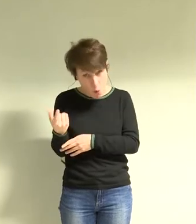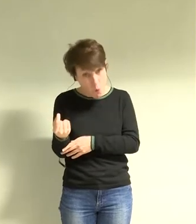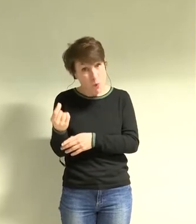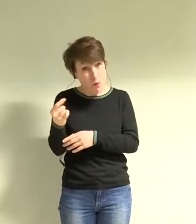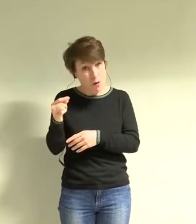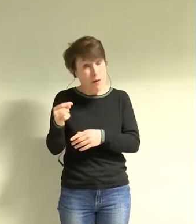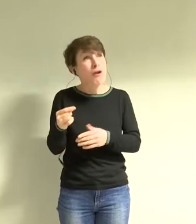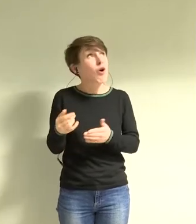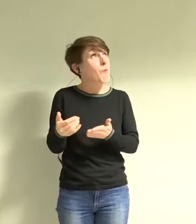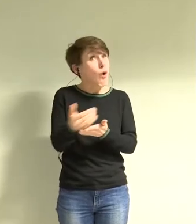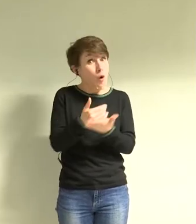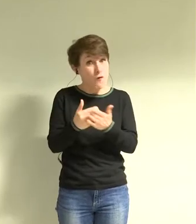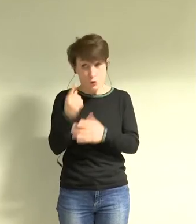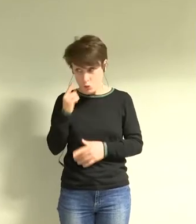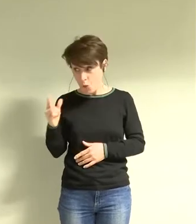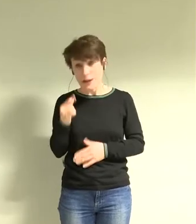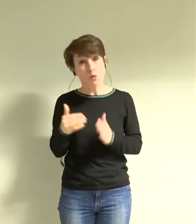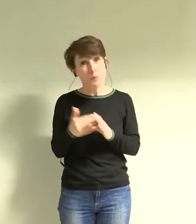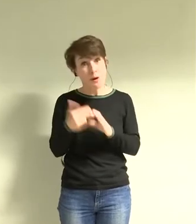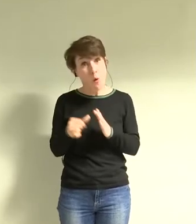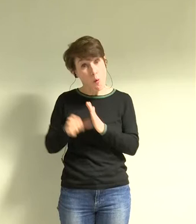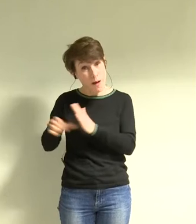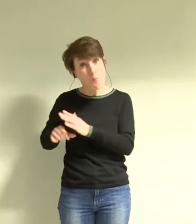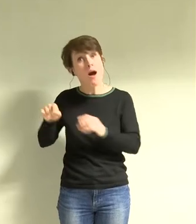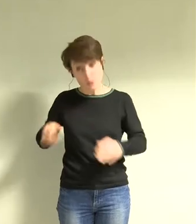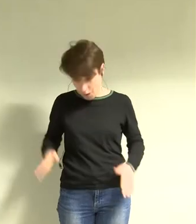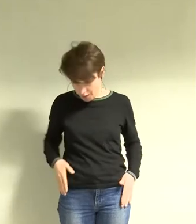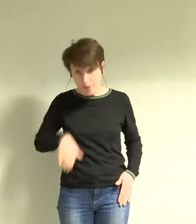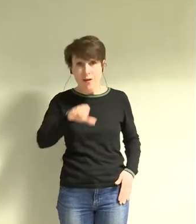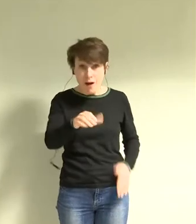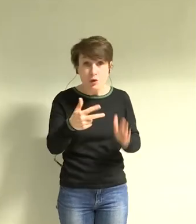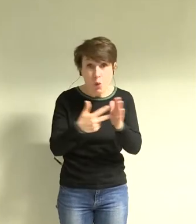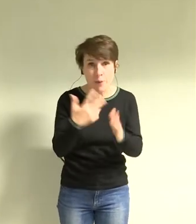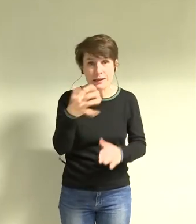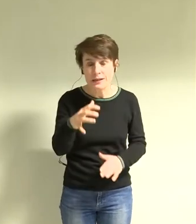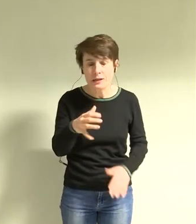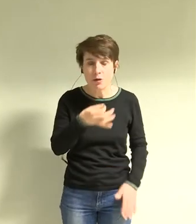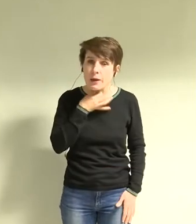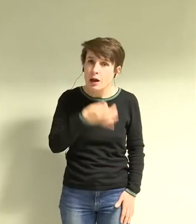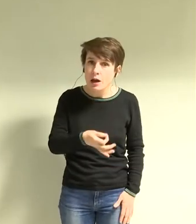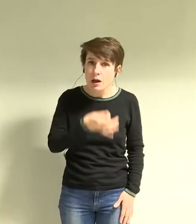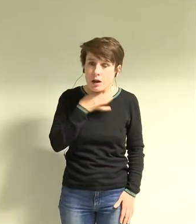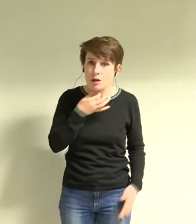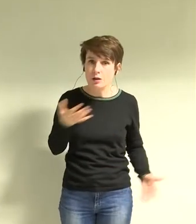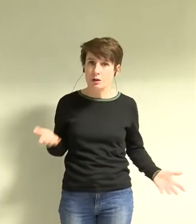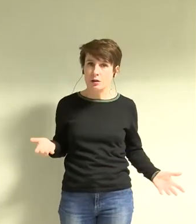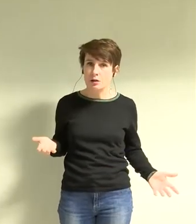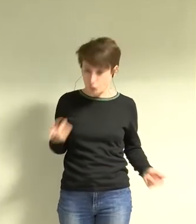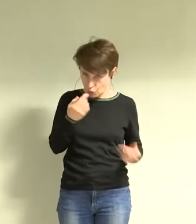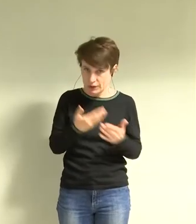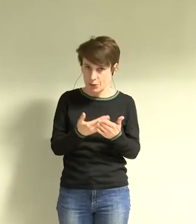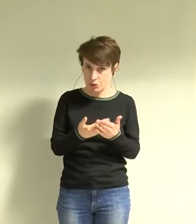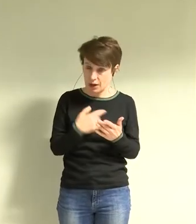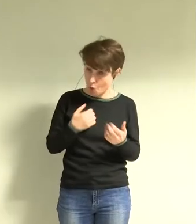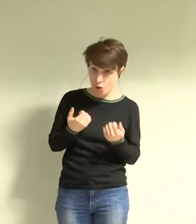1000 euros par mois je suis désolé mais c'est énorme voilà et donc c'est pour ça que je faisais la proposition que pour ces gens-là